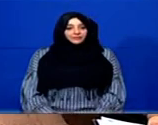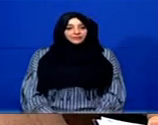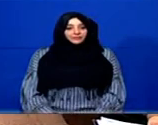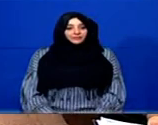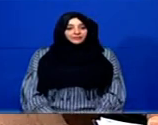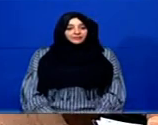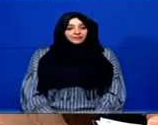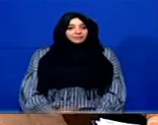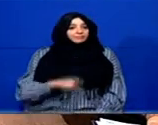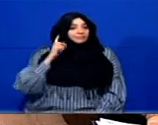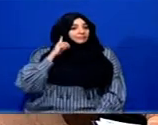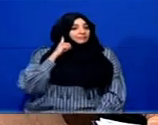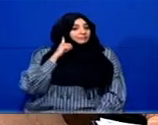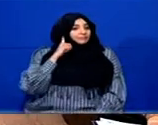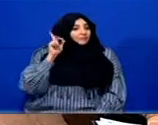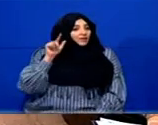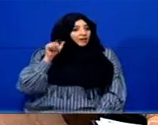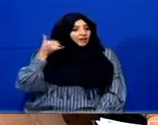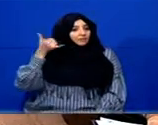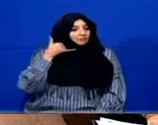طيب في اتصال نعم